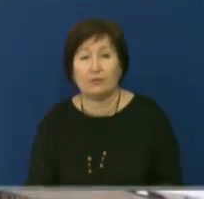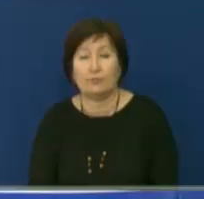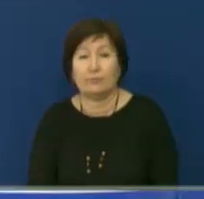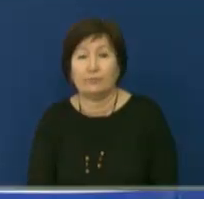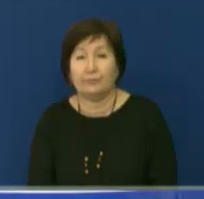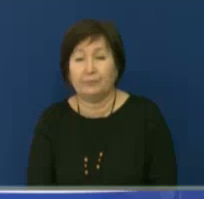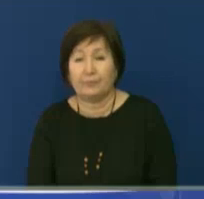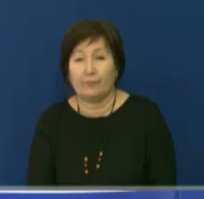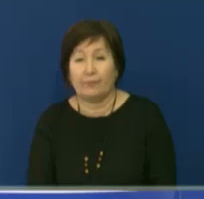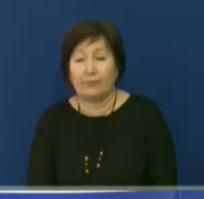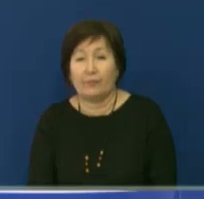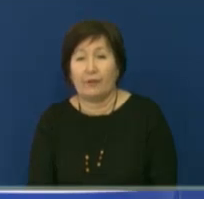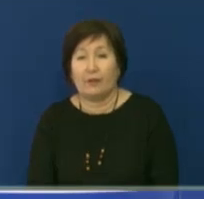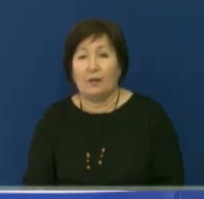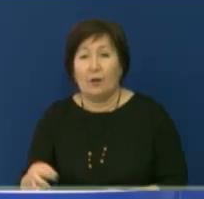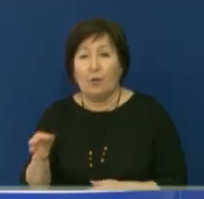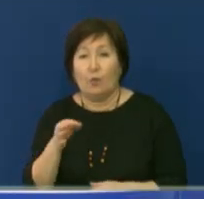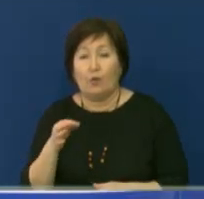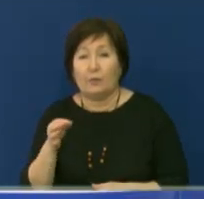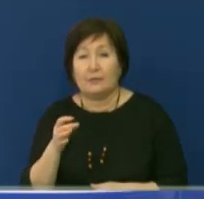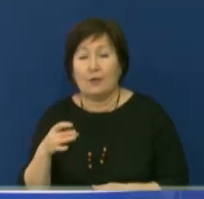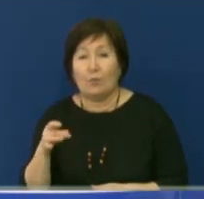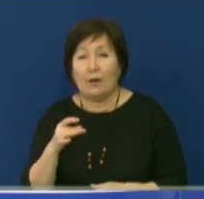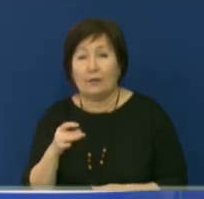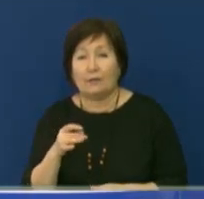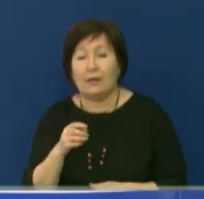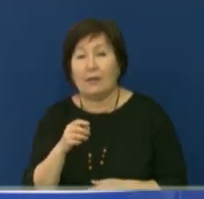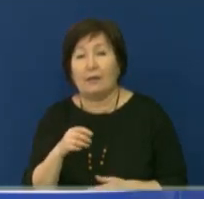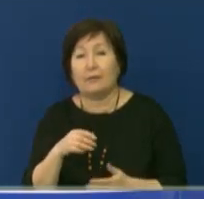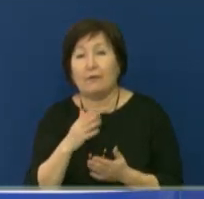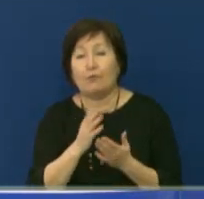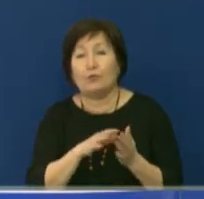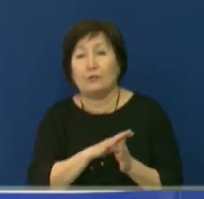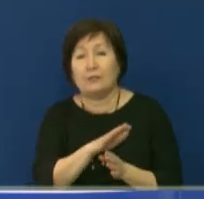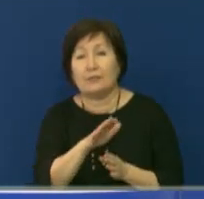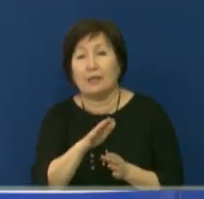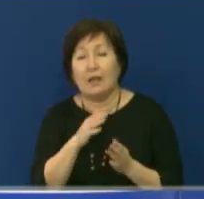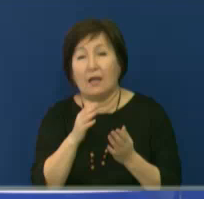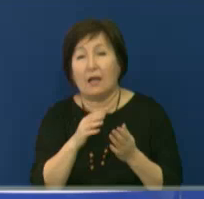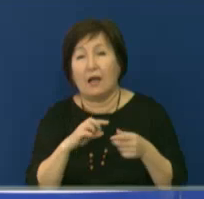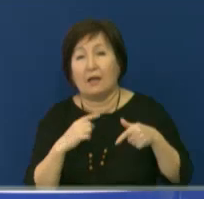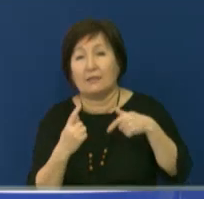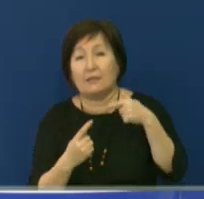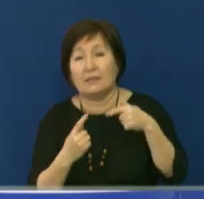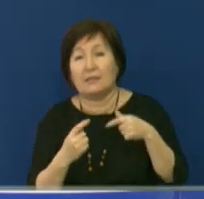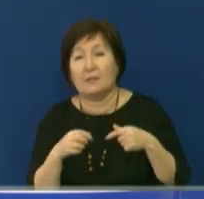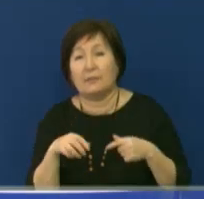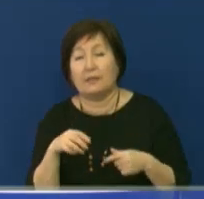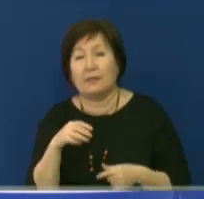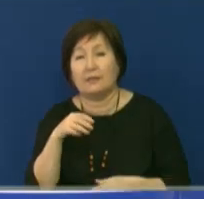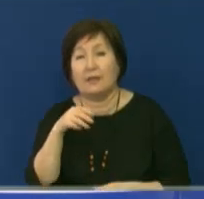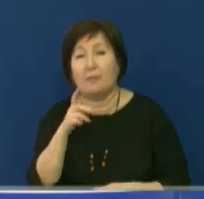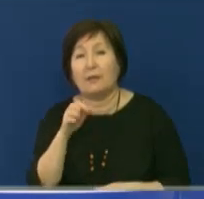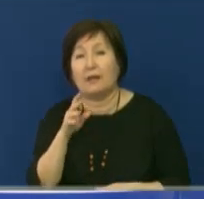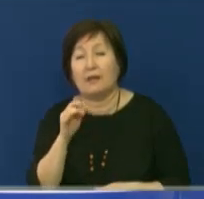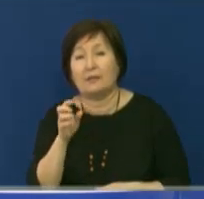телеарнасы. Облыс аумағында браконьер республикалық жедел алдын алу іс-шарасы жүргізілуде. Қазанның 20-сы мен